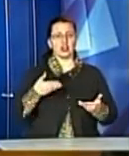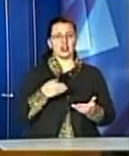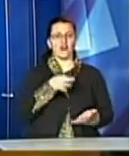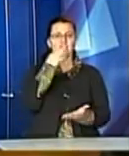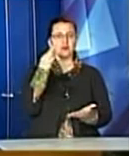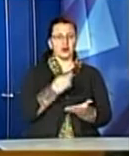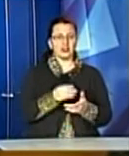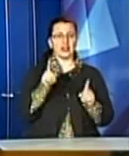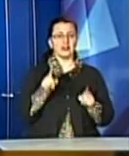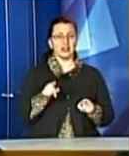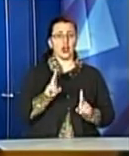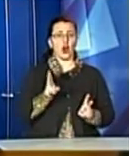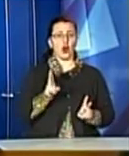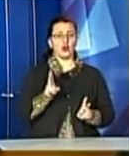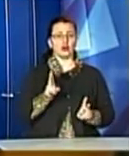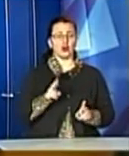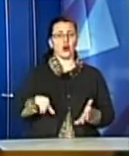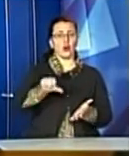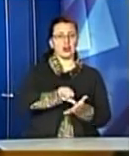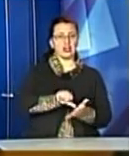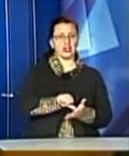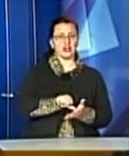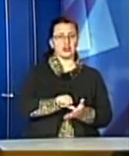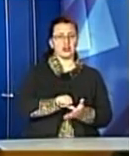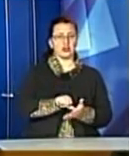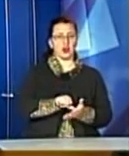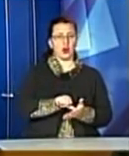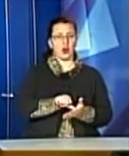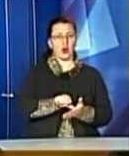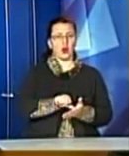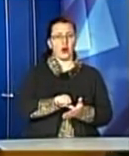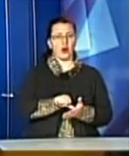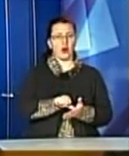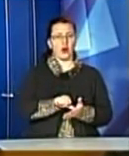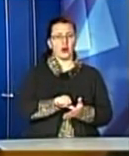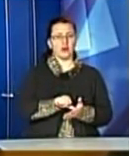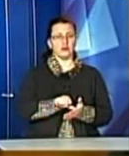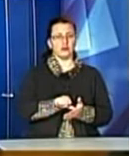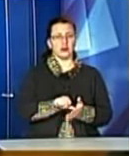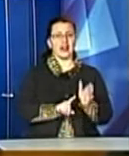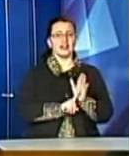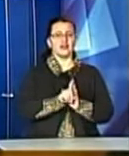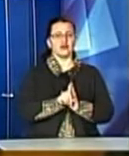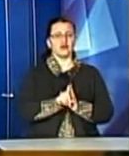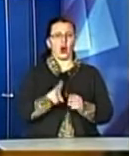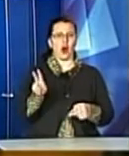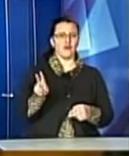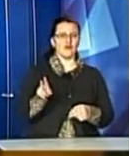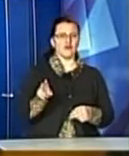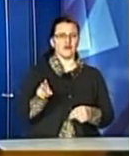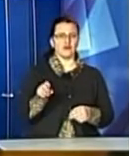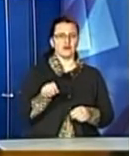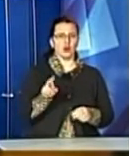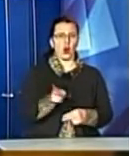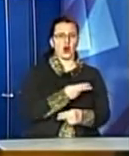хто, так би мовити, спричинився до необґрунтовано застосування сили силового розгону блокадників. Буде позиція,